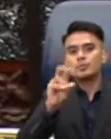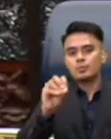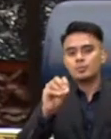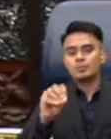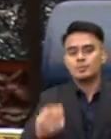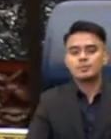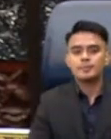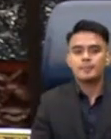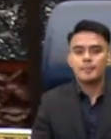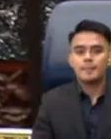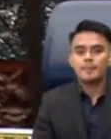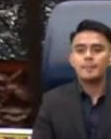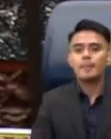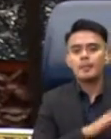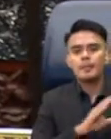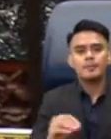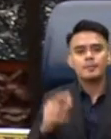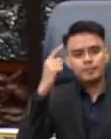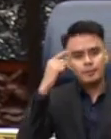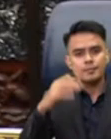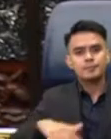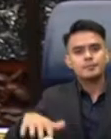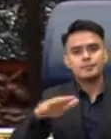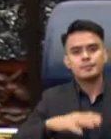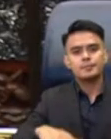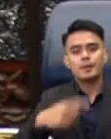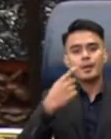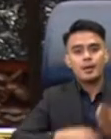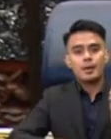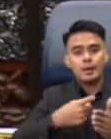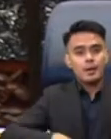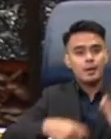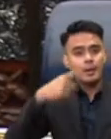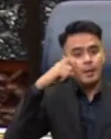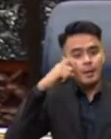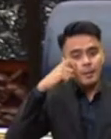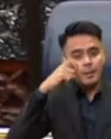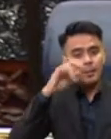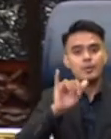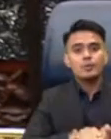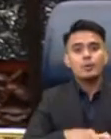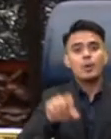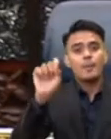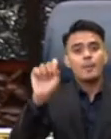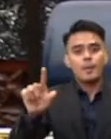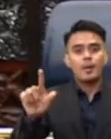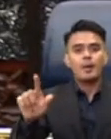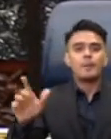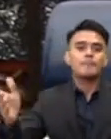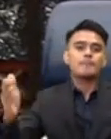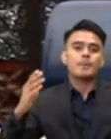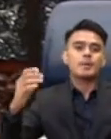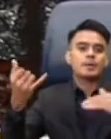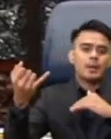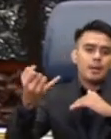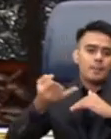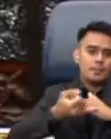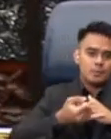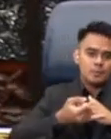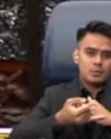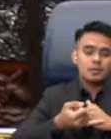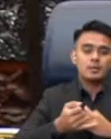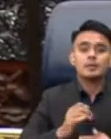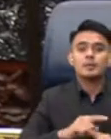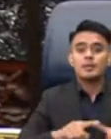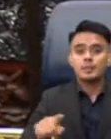2020 dianggarkan harga bawang ini akan lebih mahal darip yang di